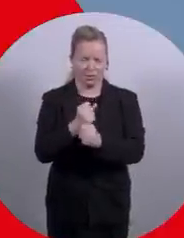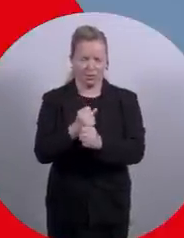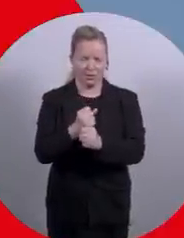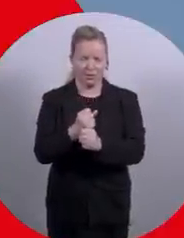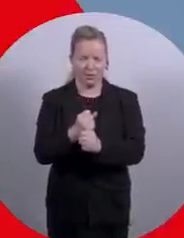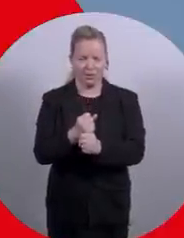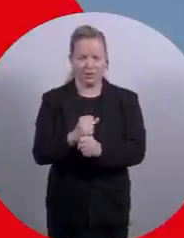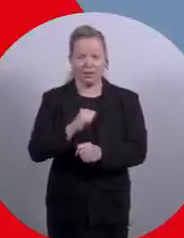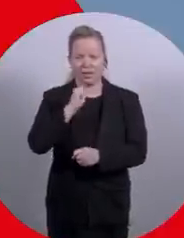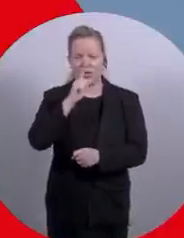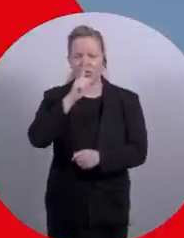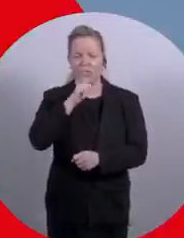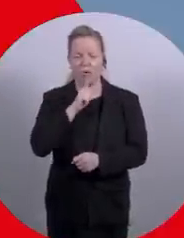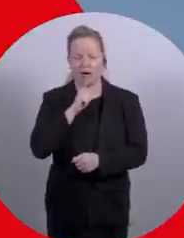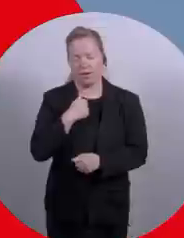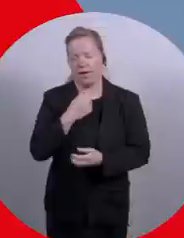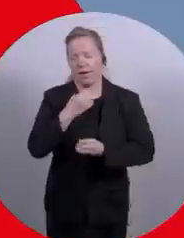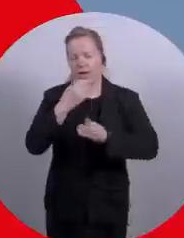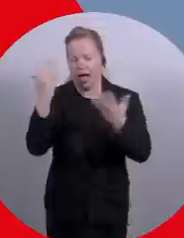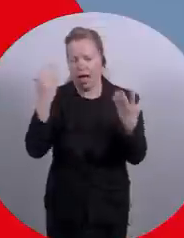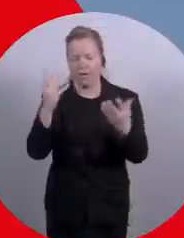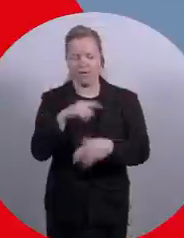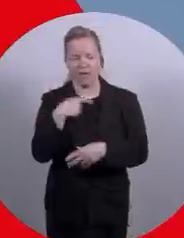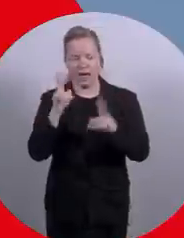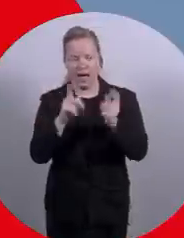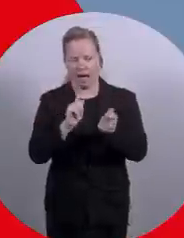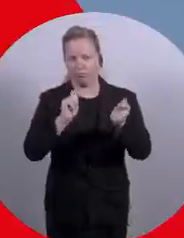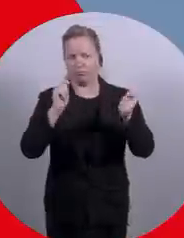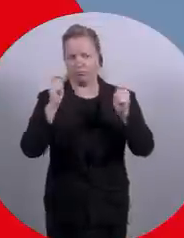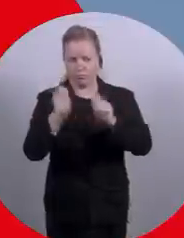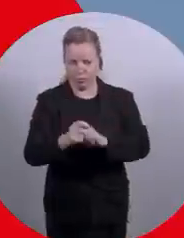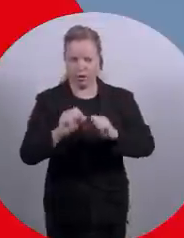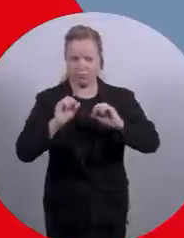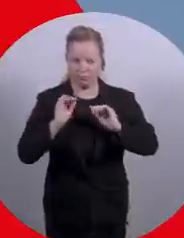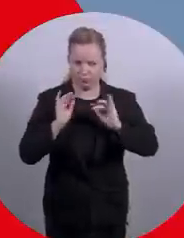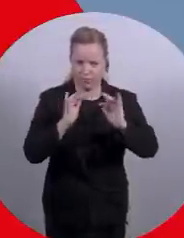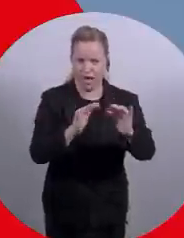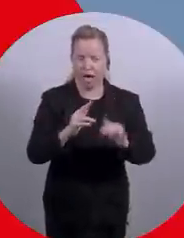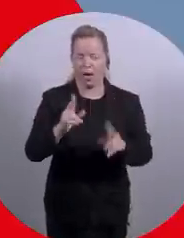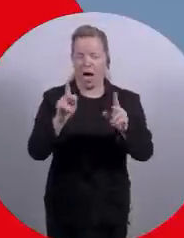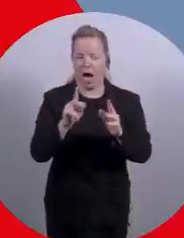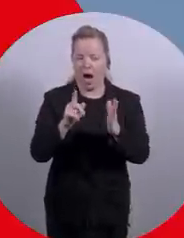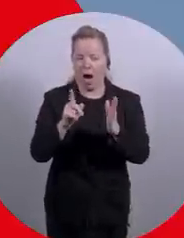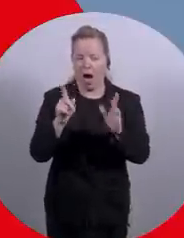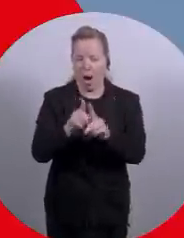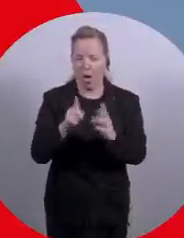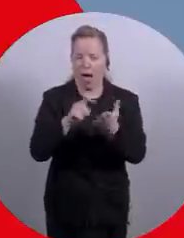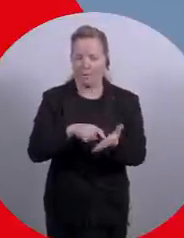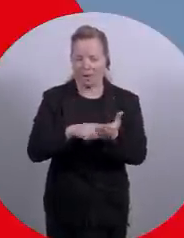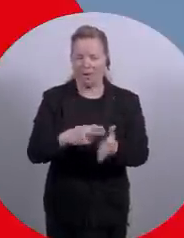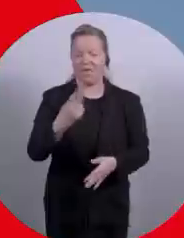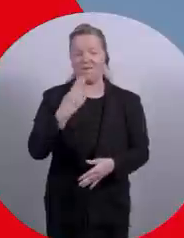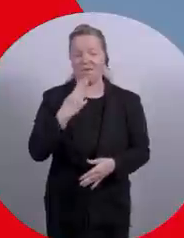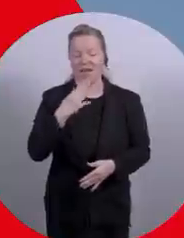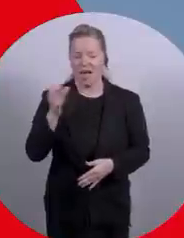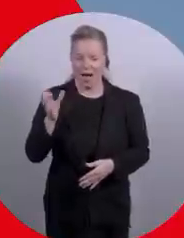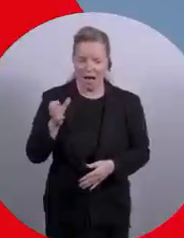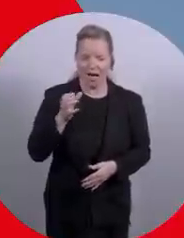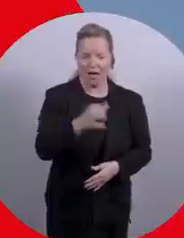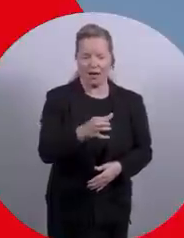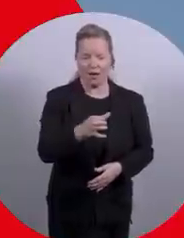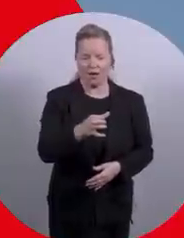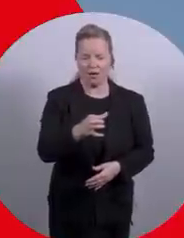darauf an natürlich was wir daraus machen sondern vor allem auch wer dort ist und dieses wer dort ist